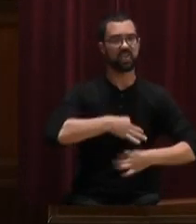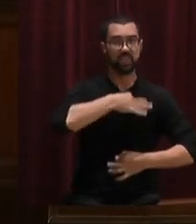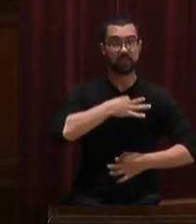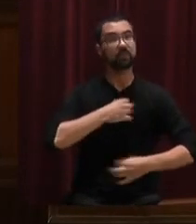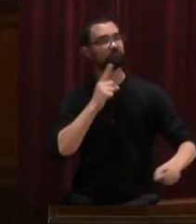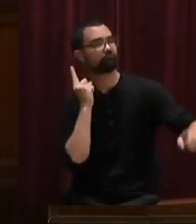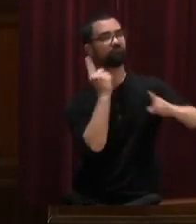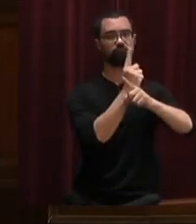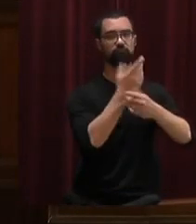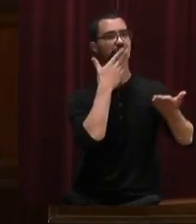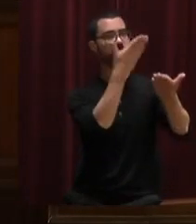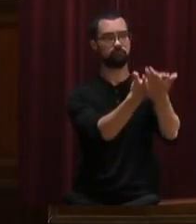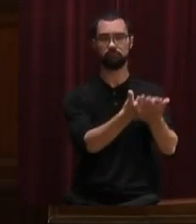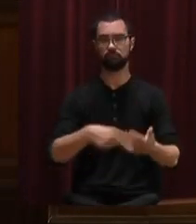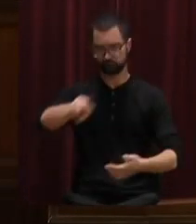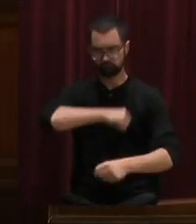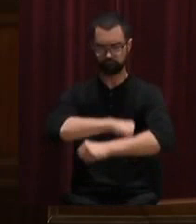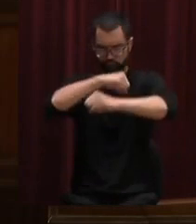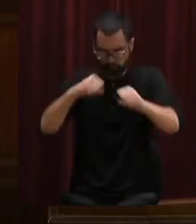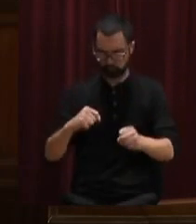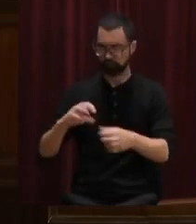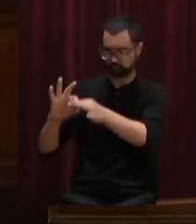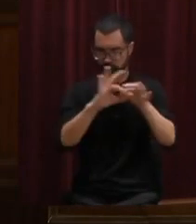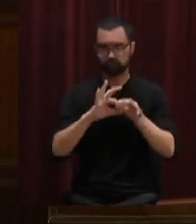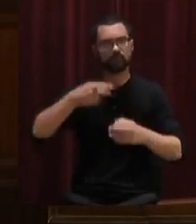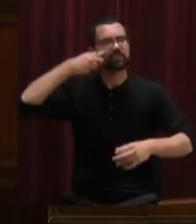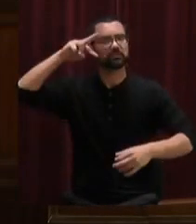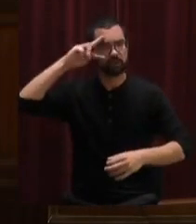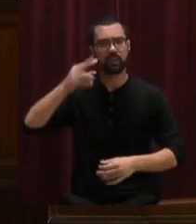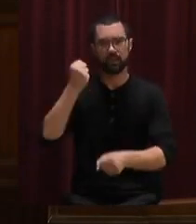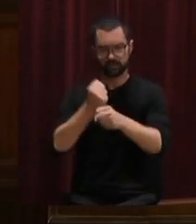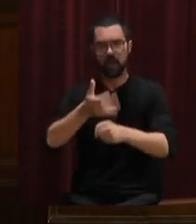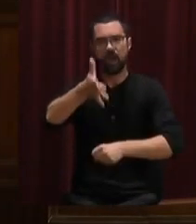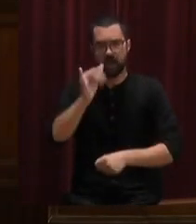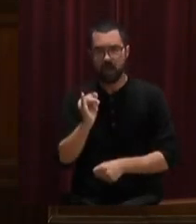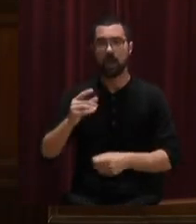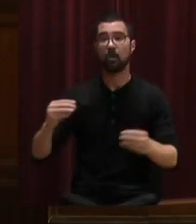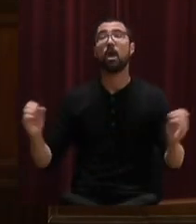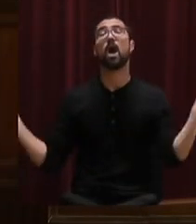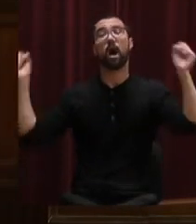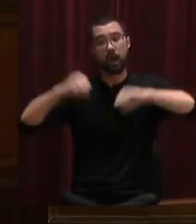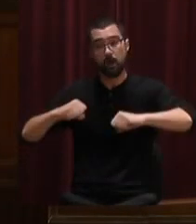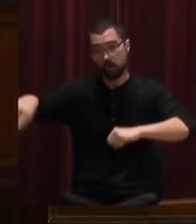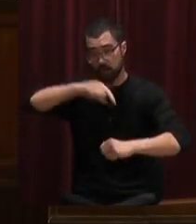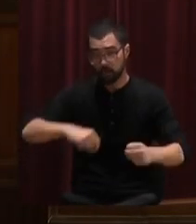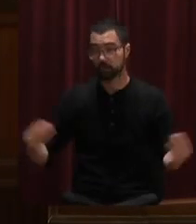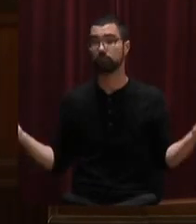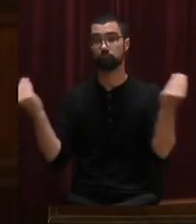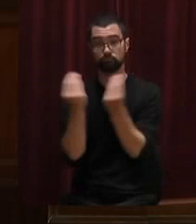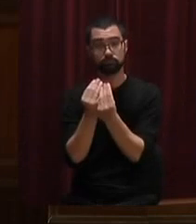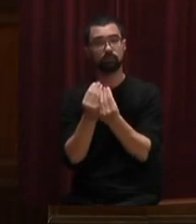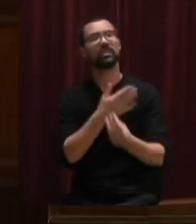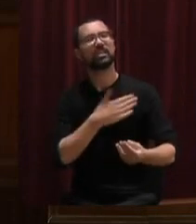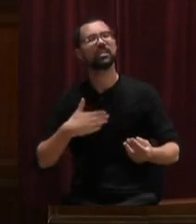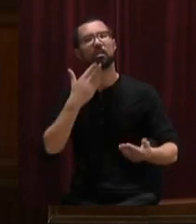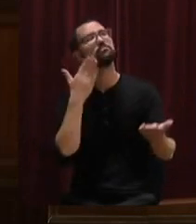està disposada a fer feina conjuntament. Un acord social que impulsarem junts, Per això, de forma immediata, convocarem el Pacte per